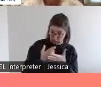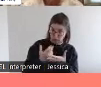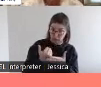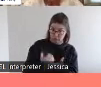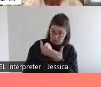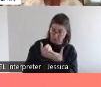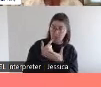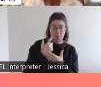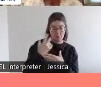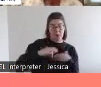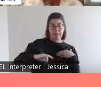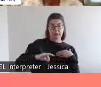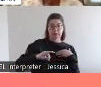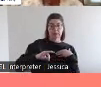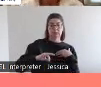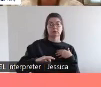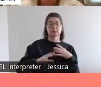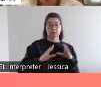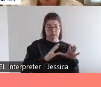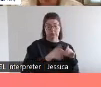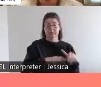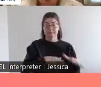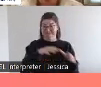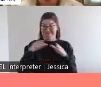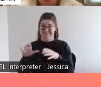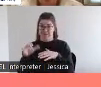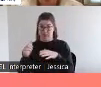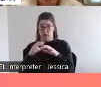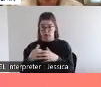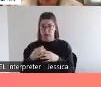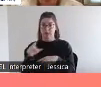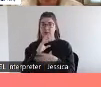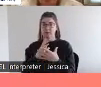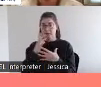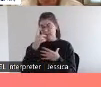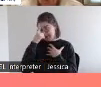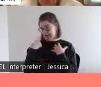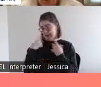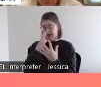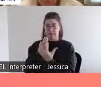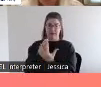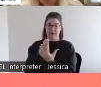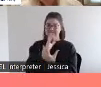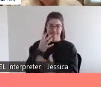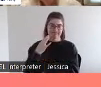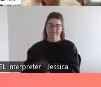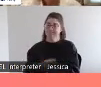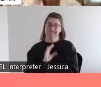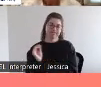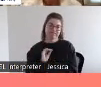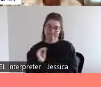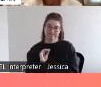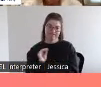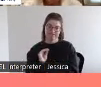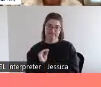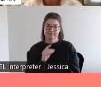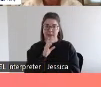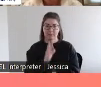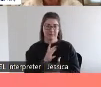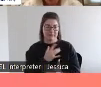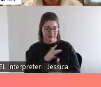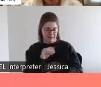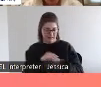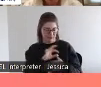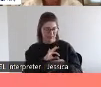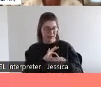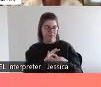conseiller a fourni des ressources ou du soutien utile. Un autre groupe on dit que les interventions en santé mentale n'étaient pas